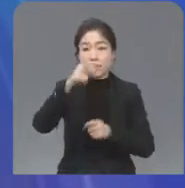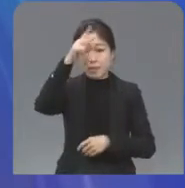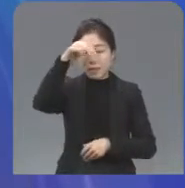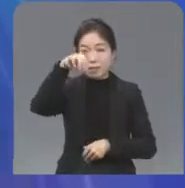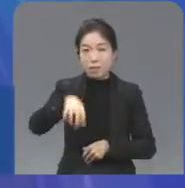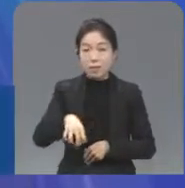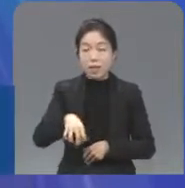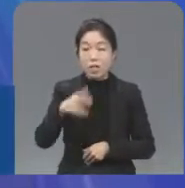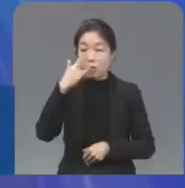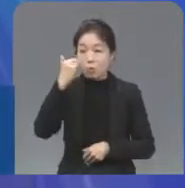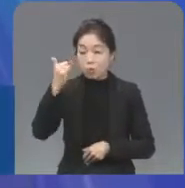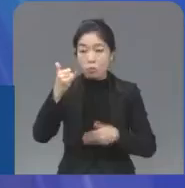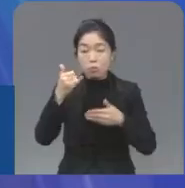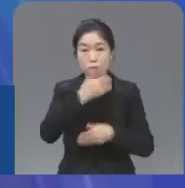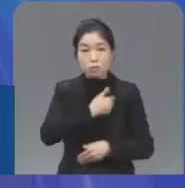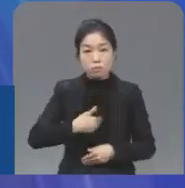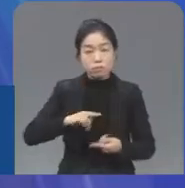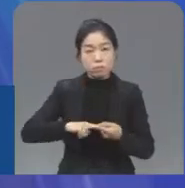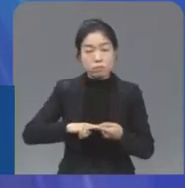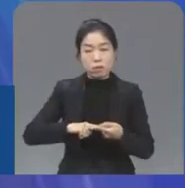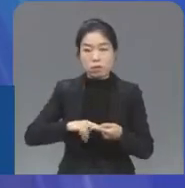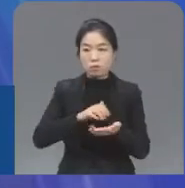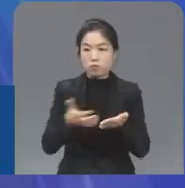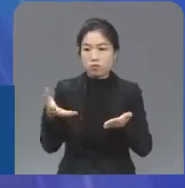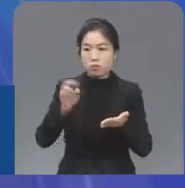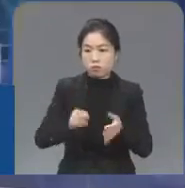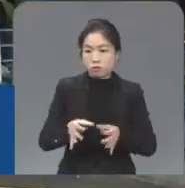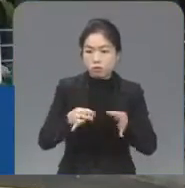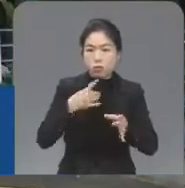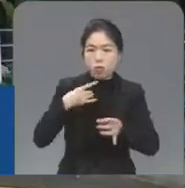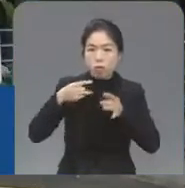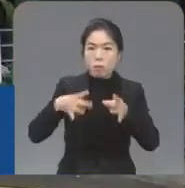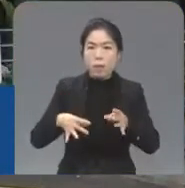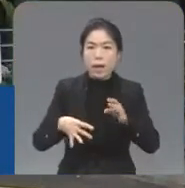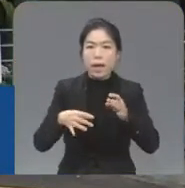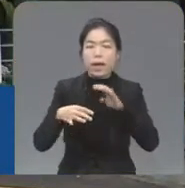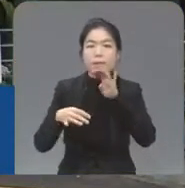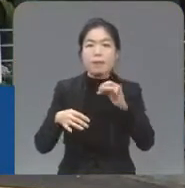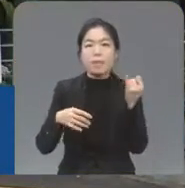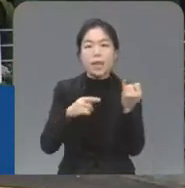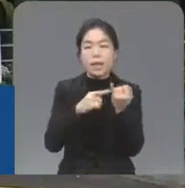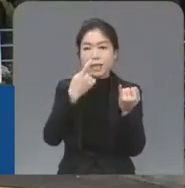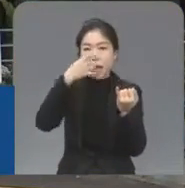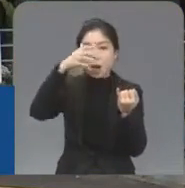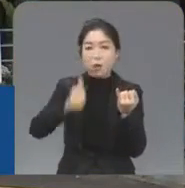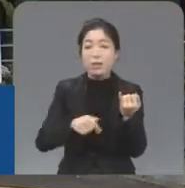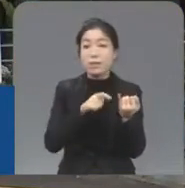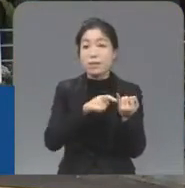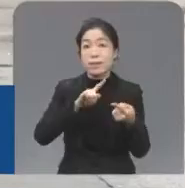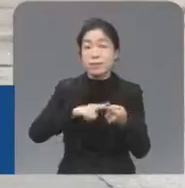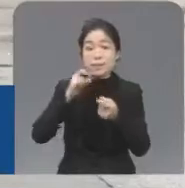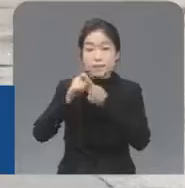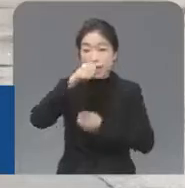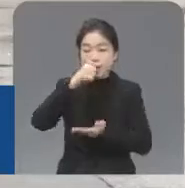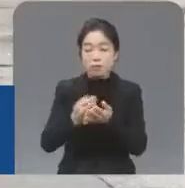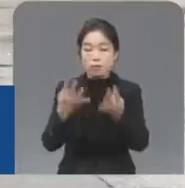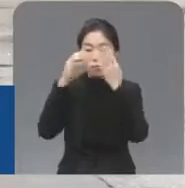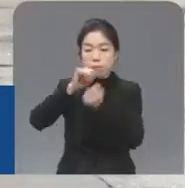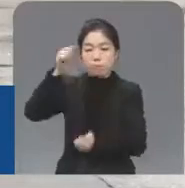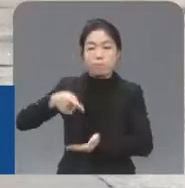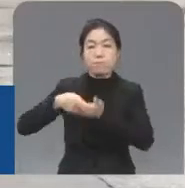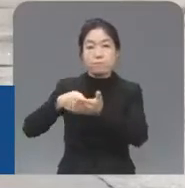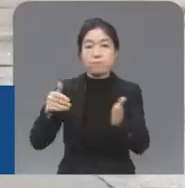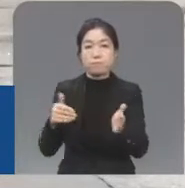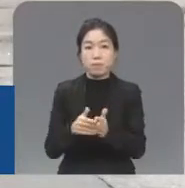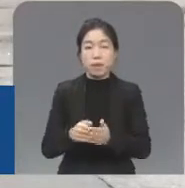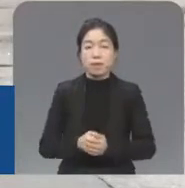장성경찰서는 학부모와 제자를 상대로 수억 원대의 투자 사기를 벌인 40대 여성 학원장 A씨에 대해 사기 혐의로 구속영장을